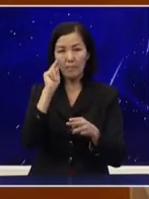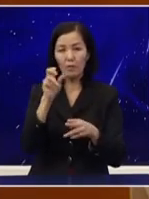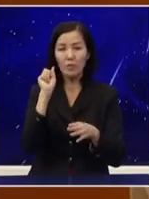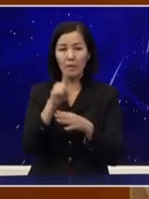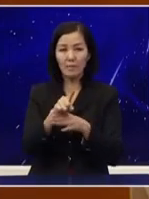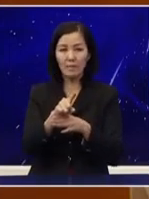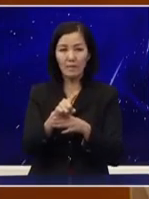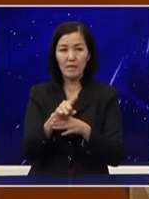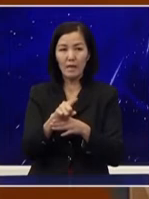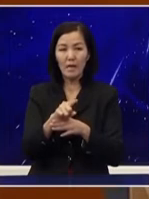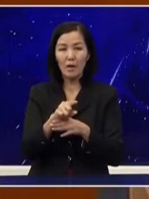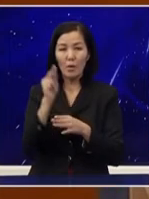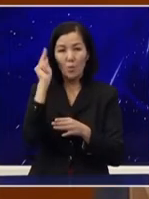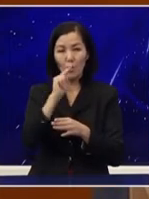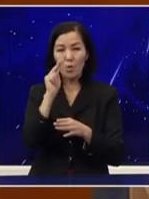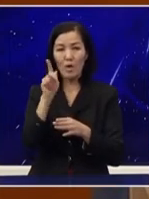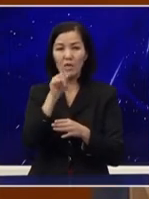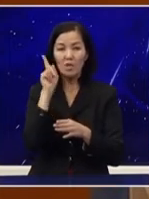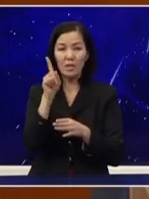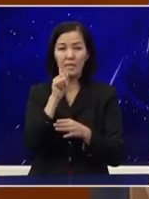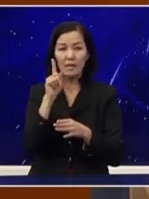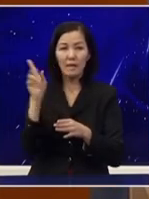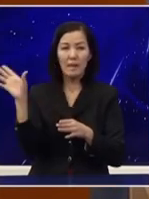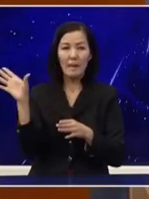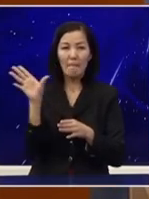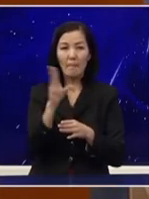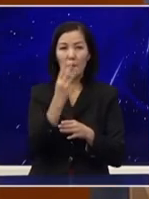білім алған азаматтар бүкіл кезеңде барлық